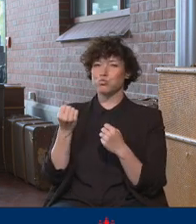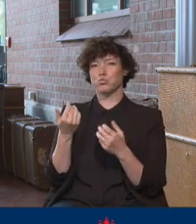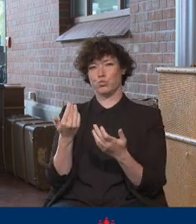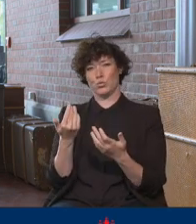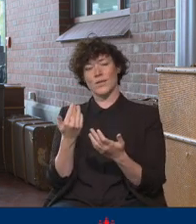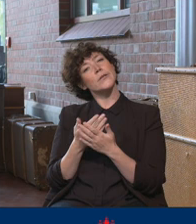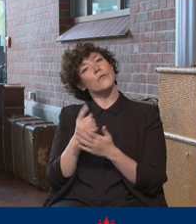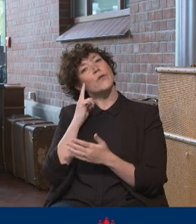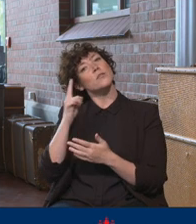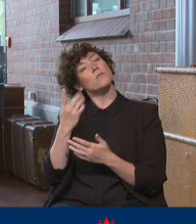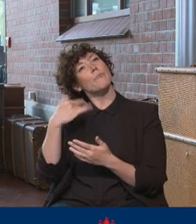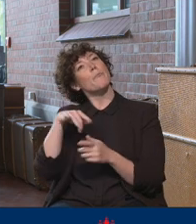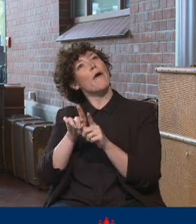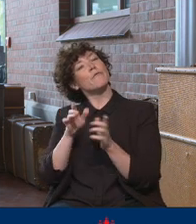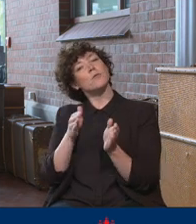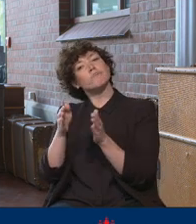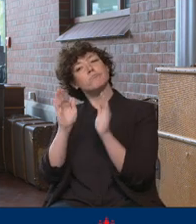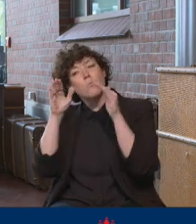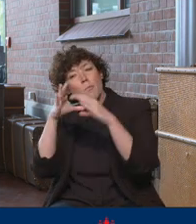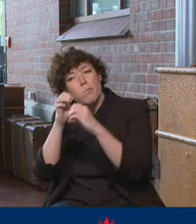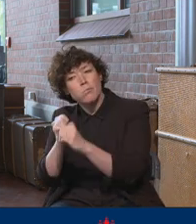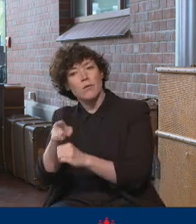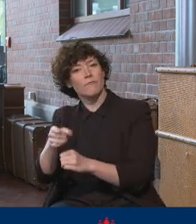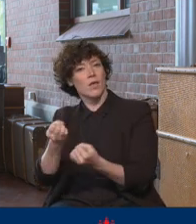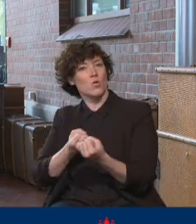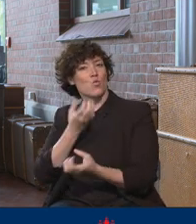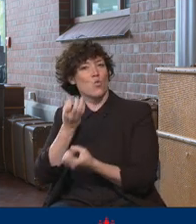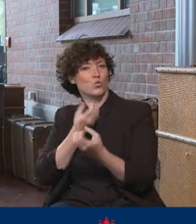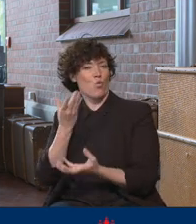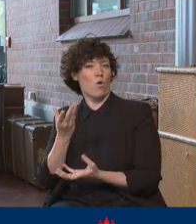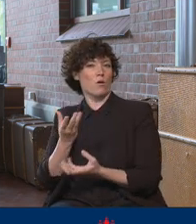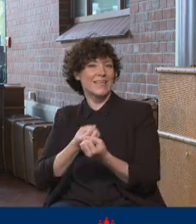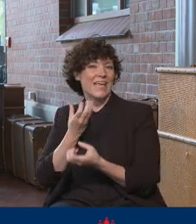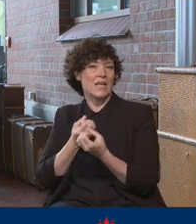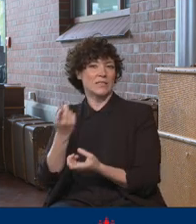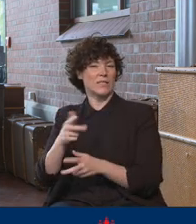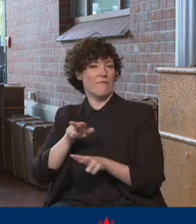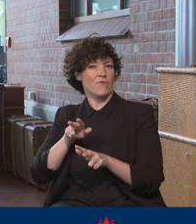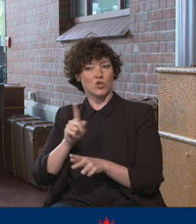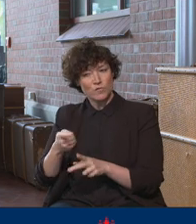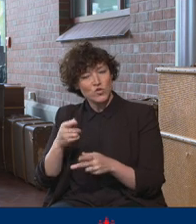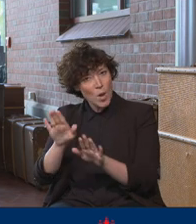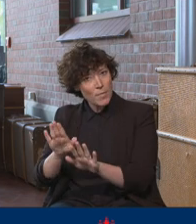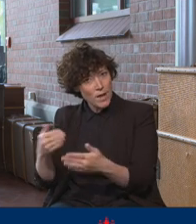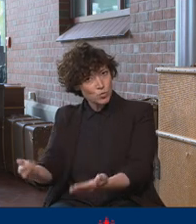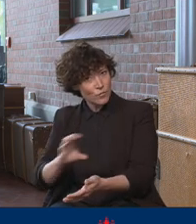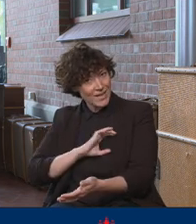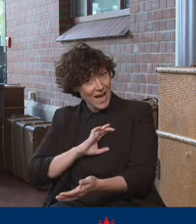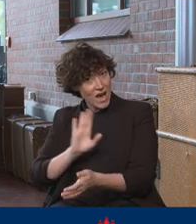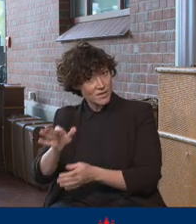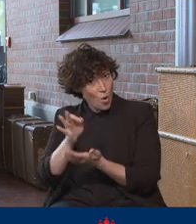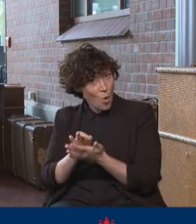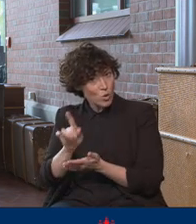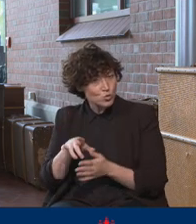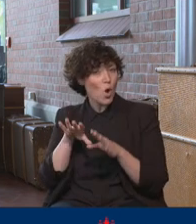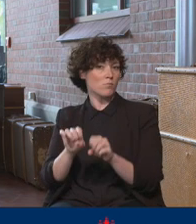die kulturkreise kreativwirtschaft die hier angesiedelt ist auch weiterhin ihren ort behalten soll dass der charakter des ort soll auch hier